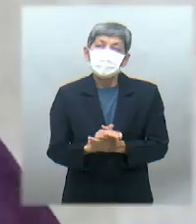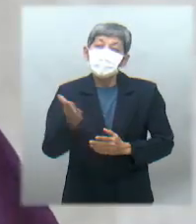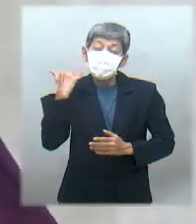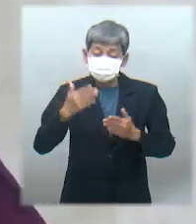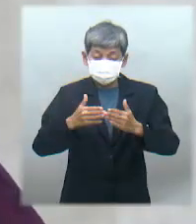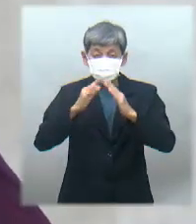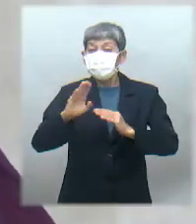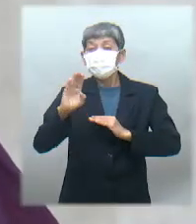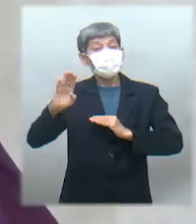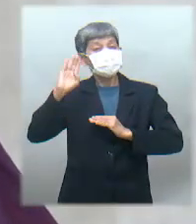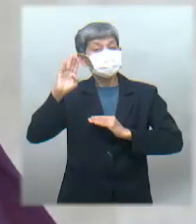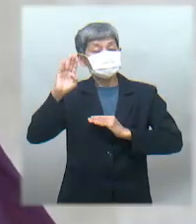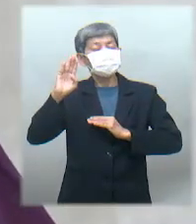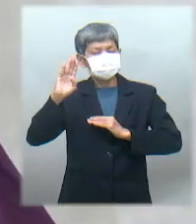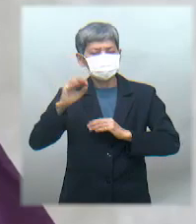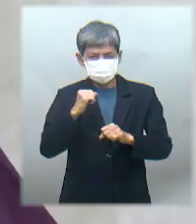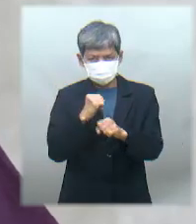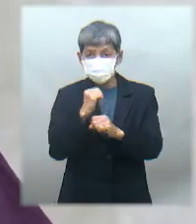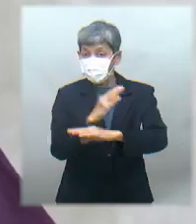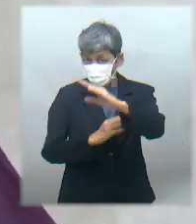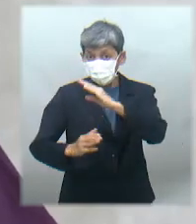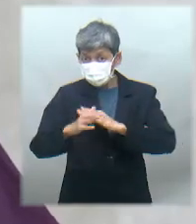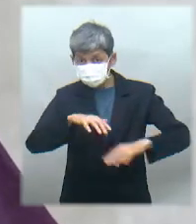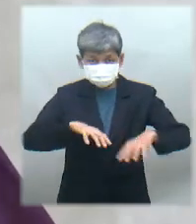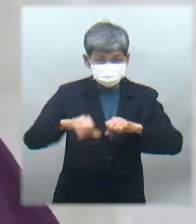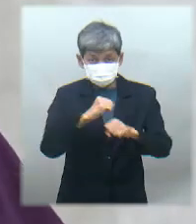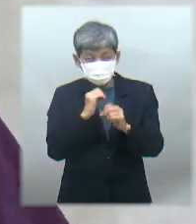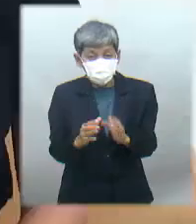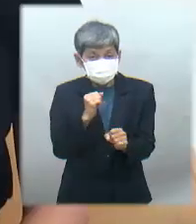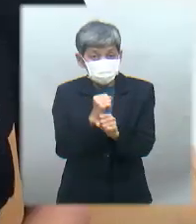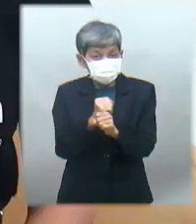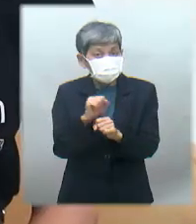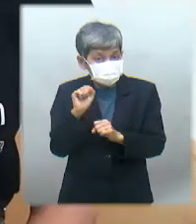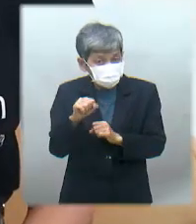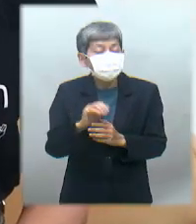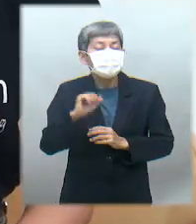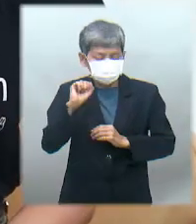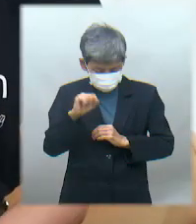ก่อนตบริศัทมาเลยนี่ก็คเริ่มตมามผู้พิการเป็นพนังานเลยตั้งแต่แรกม